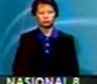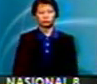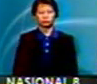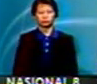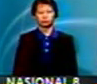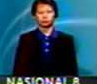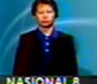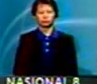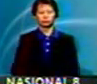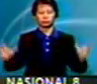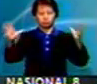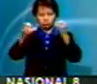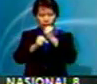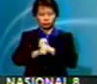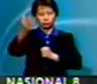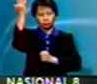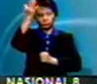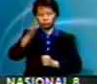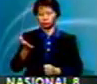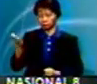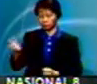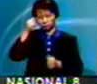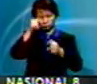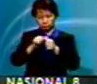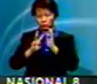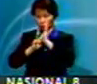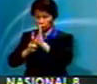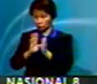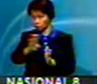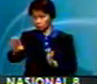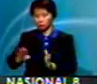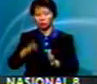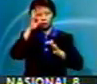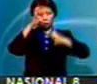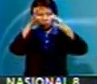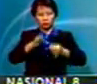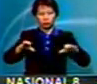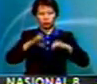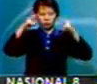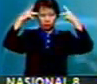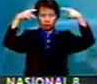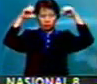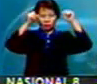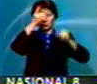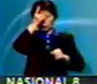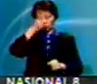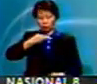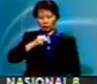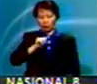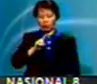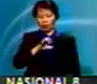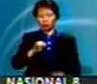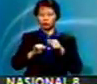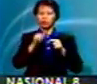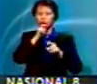Dalam sesi penggulungan itu juga, beliau mengingatkan perwakilan bahawa keputusan yang dibuat Presiden Datuk Seri Abdul Hadi Awang